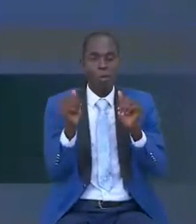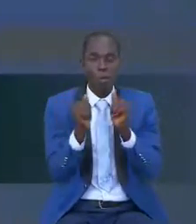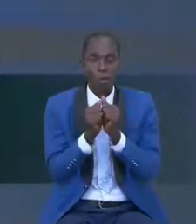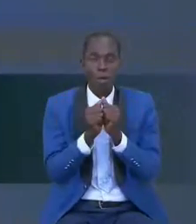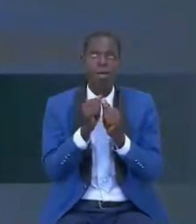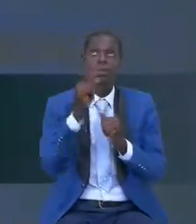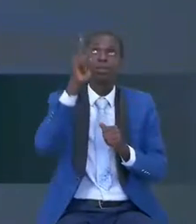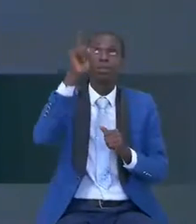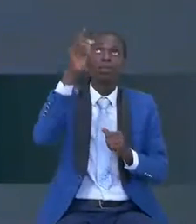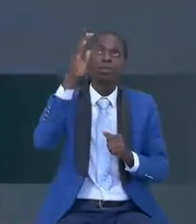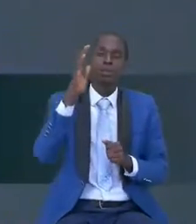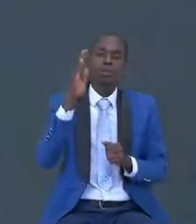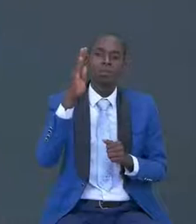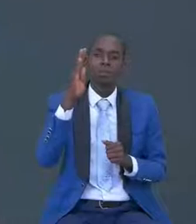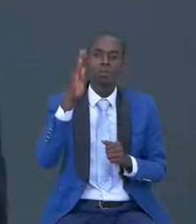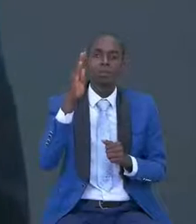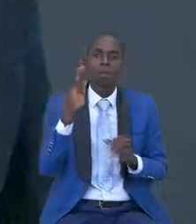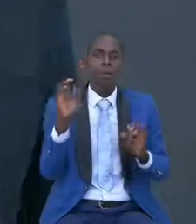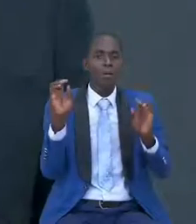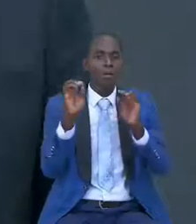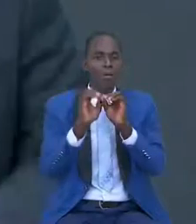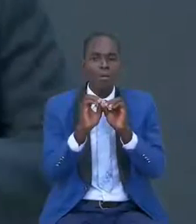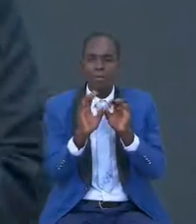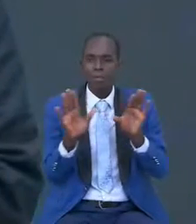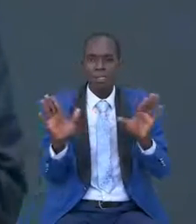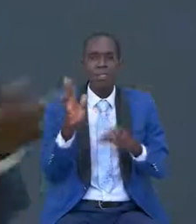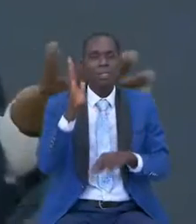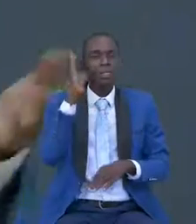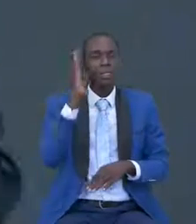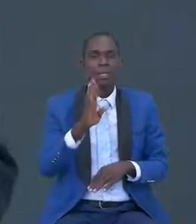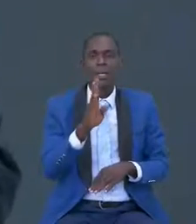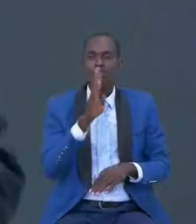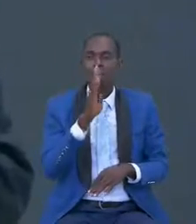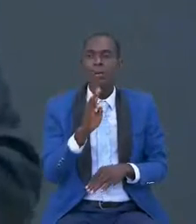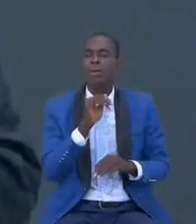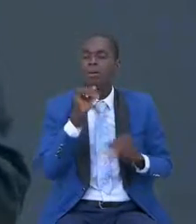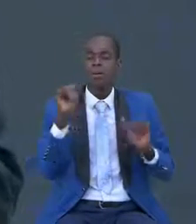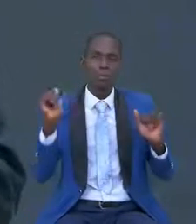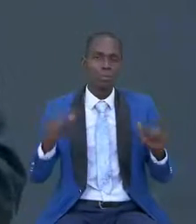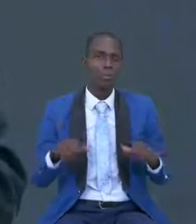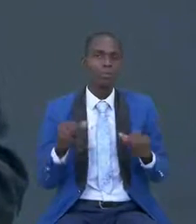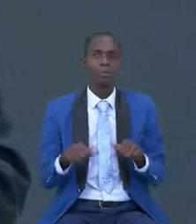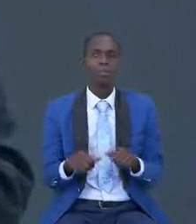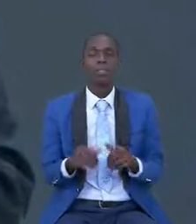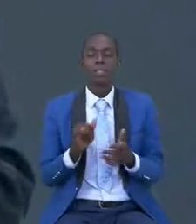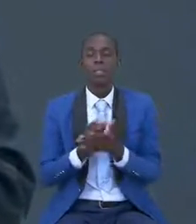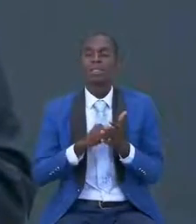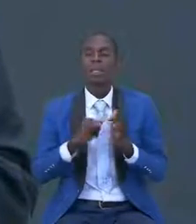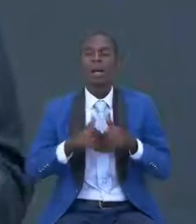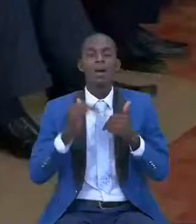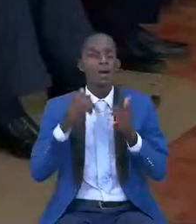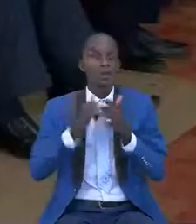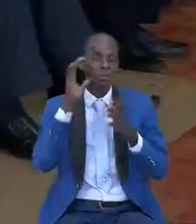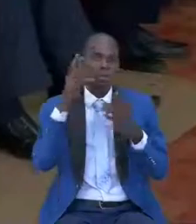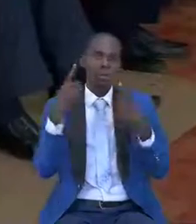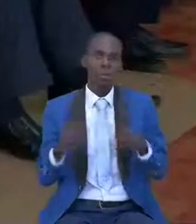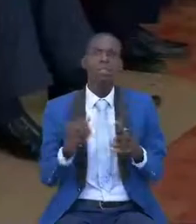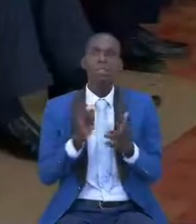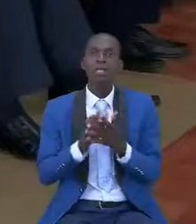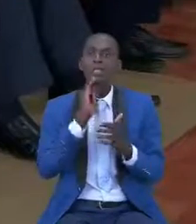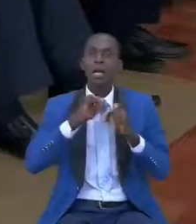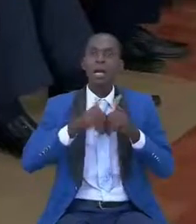Car rien n'est impossible à Dieu. C'est comme ça va se passer. Et c'est comme